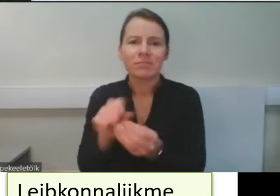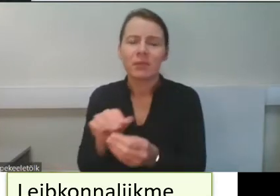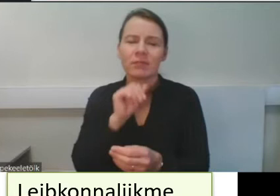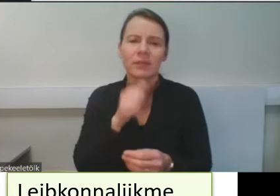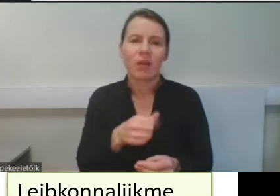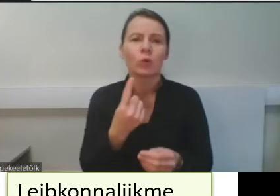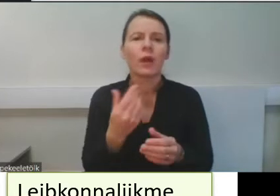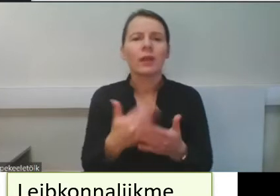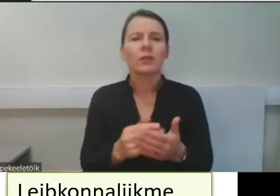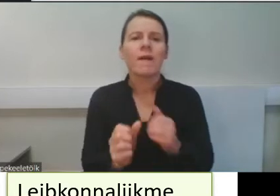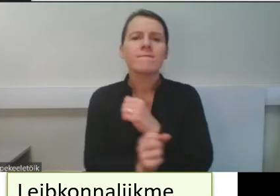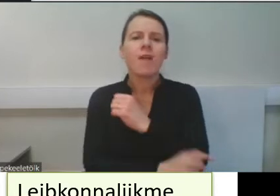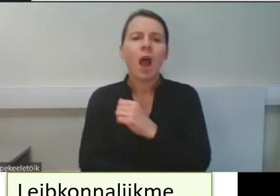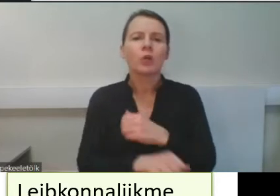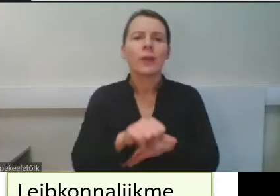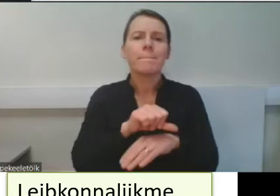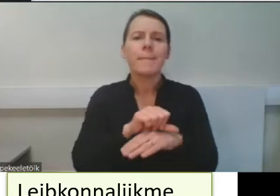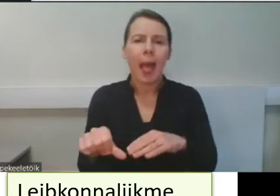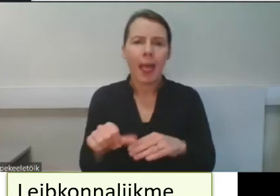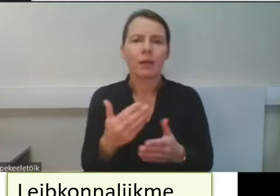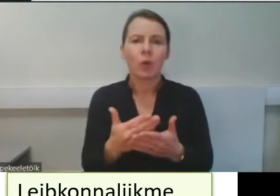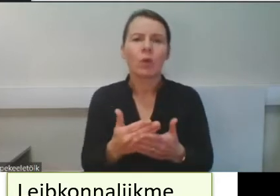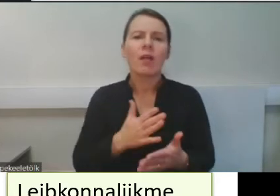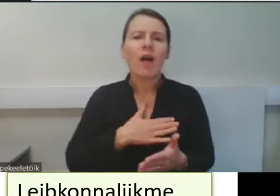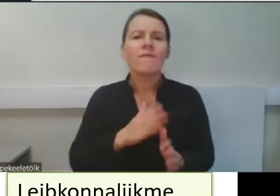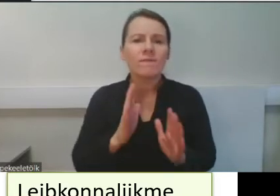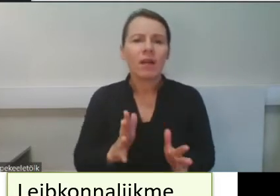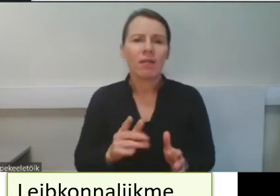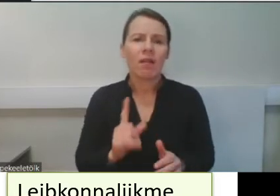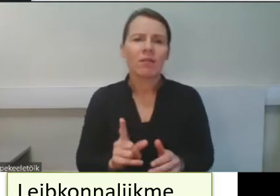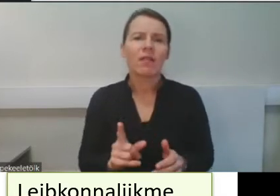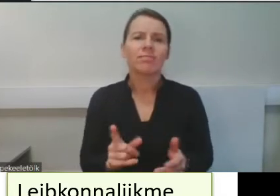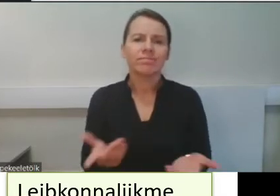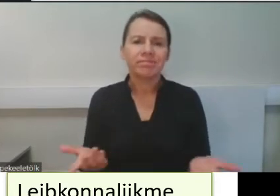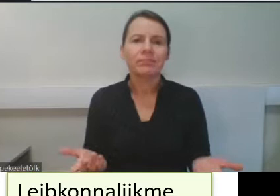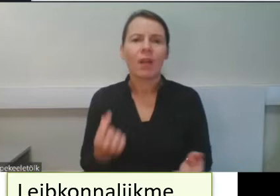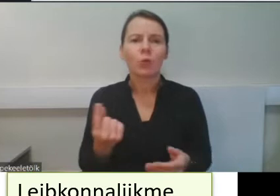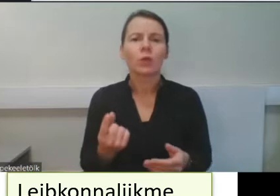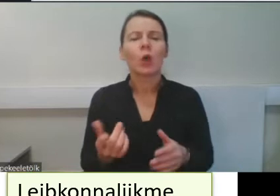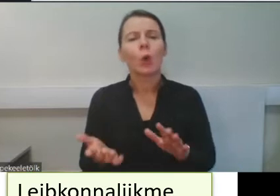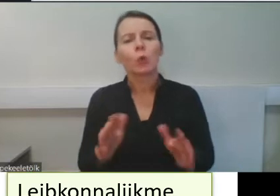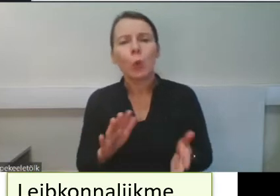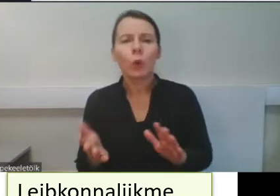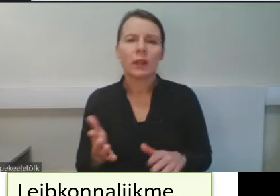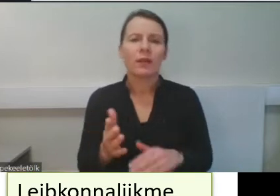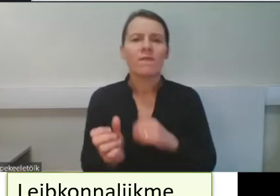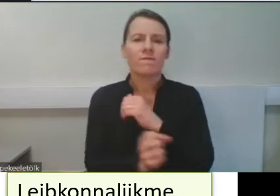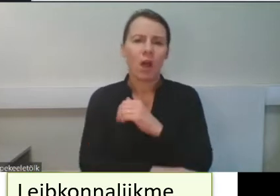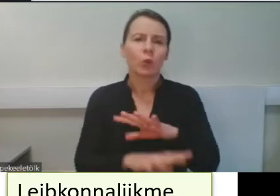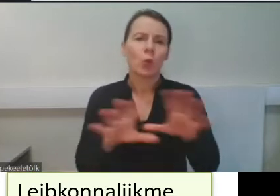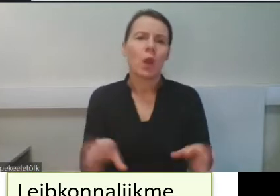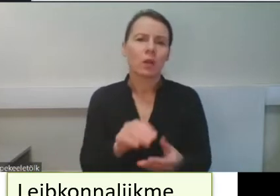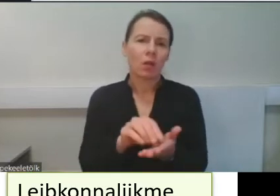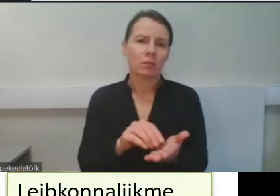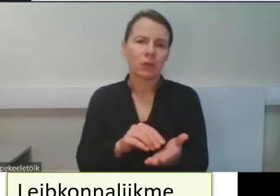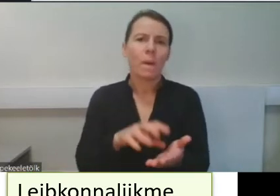erinevatel sihtgruppidel võivad olla sarnased probleemid, et näiteks kui on tegevuspiiranguga inimene või puudega või